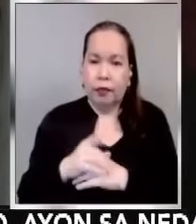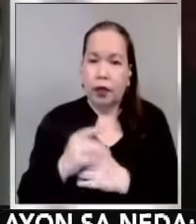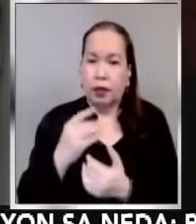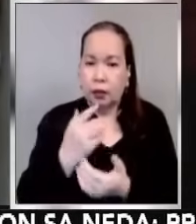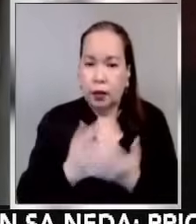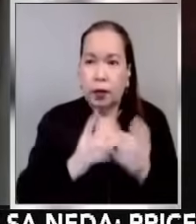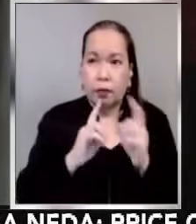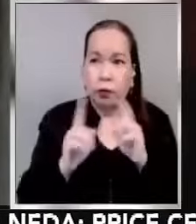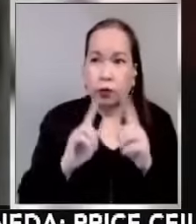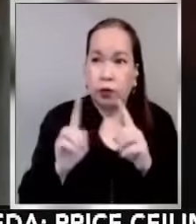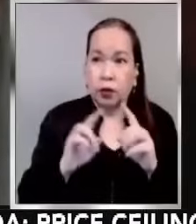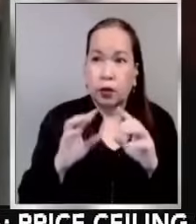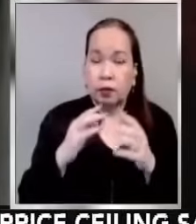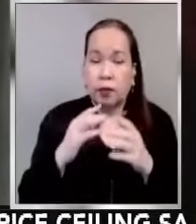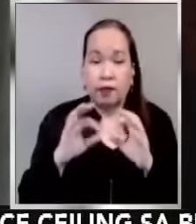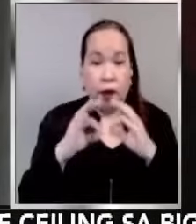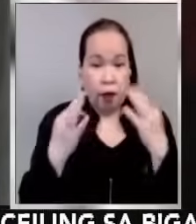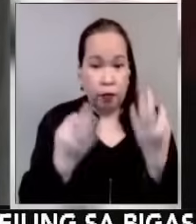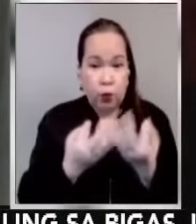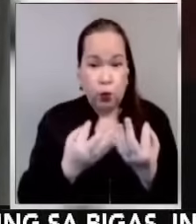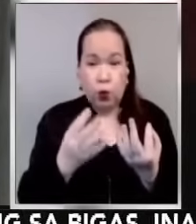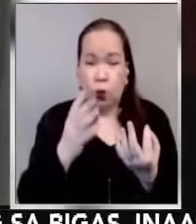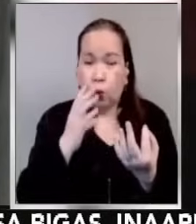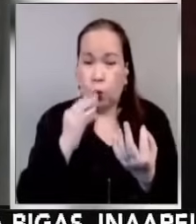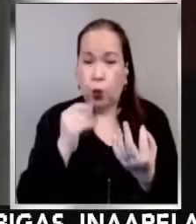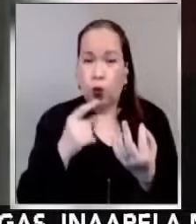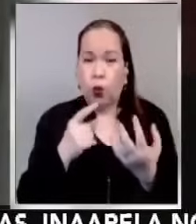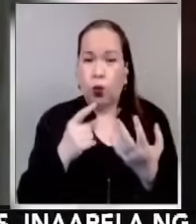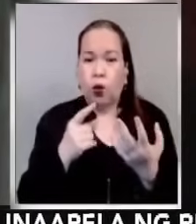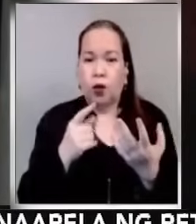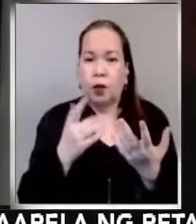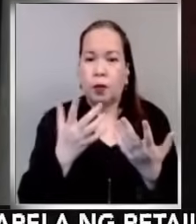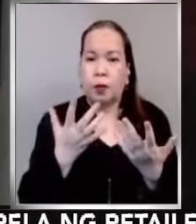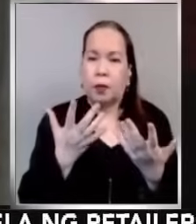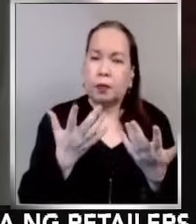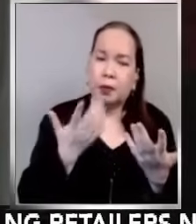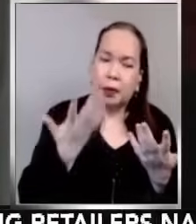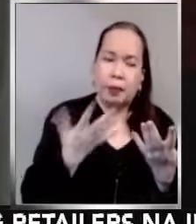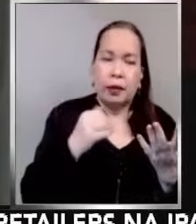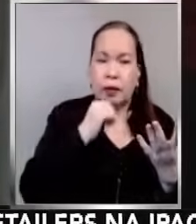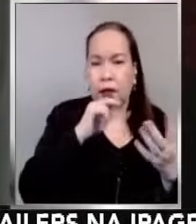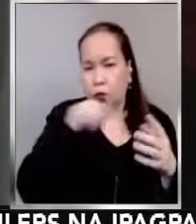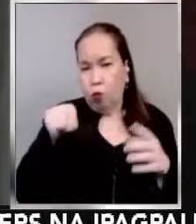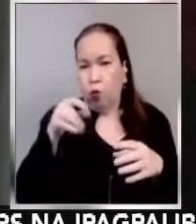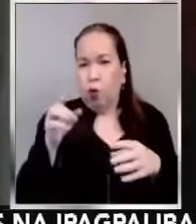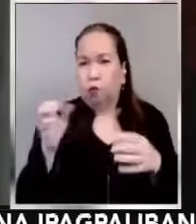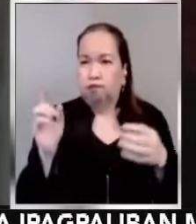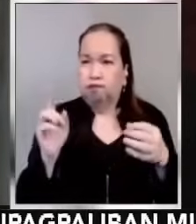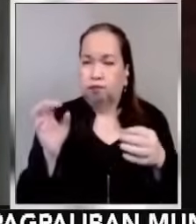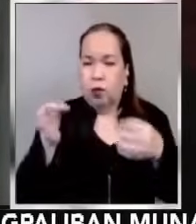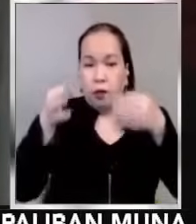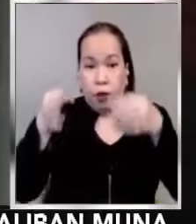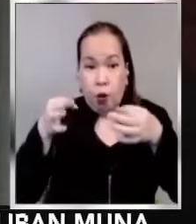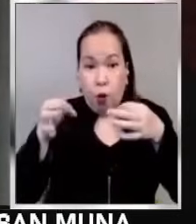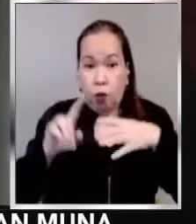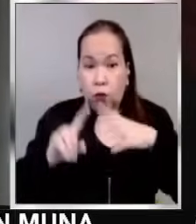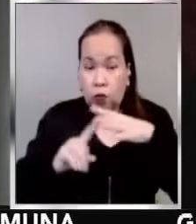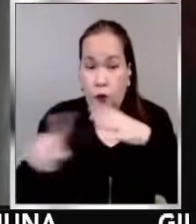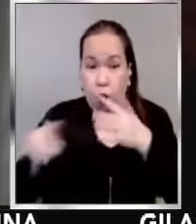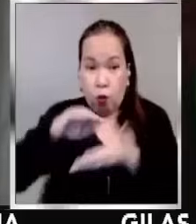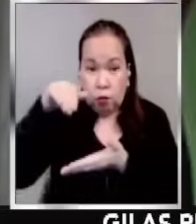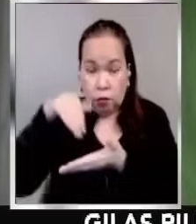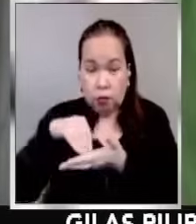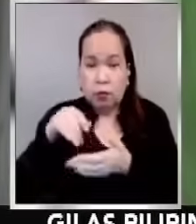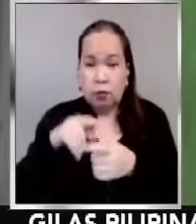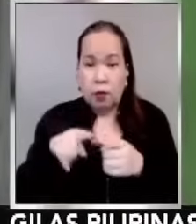na hindi tutuloy sa mga evacuation center at tutuloy sa halip sa kanila mga kamag-anak. Samantala, weather watch naman tayo. Sa ngayon,